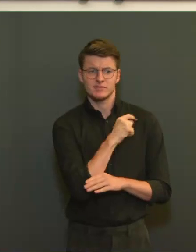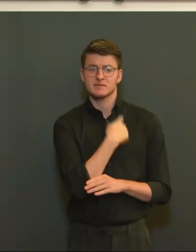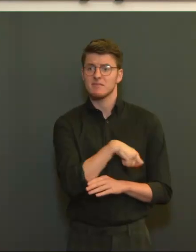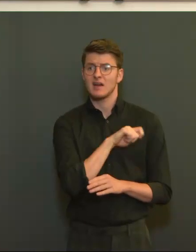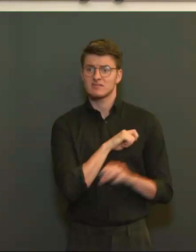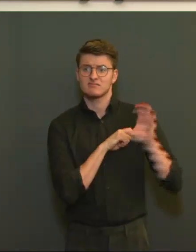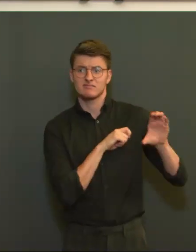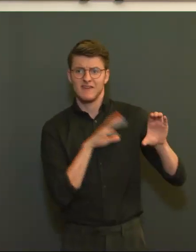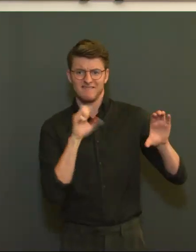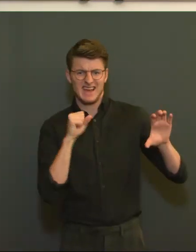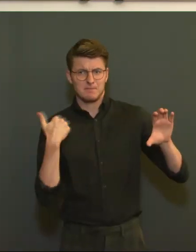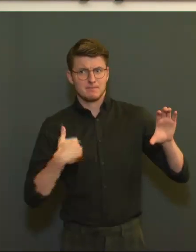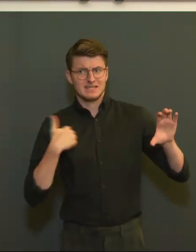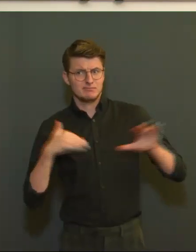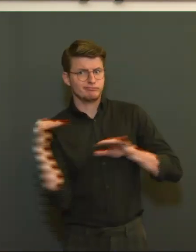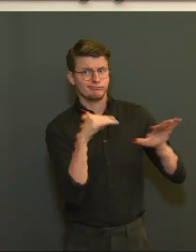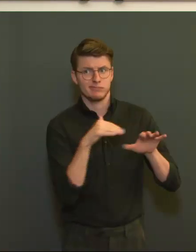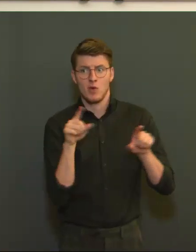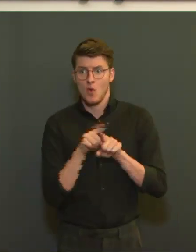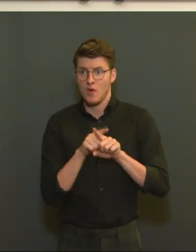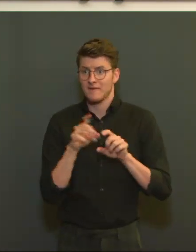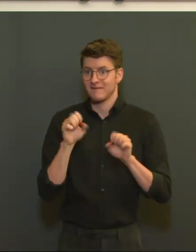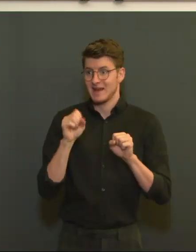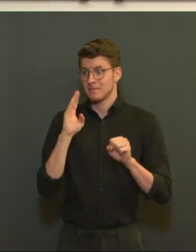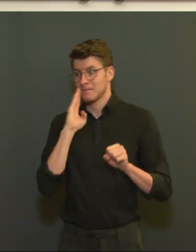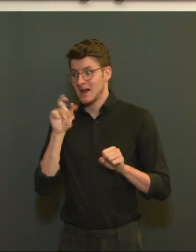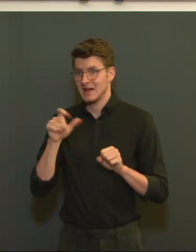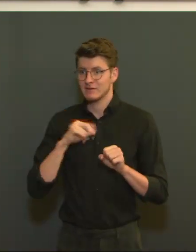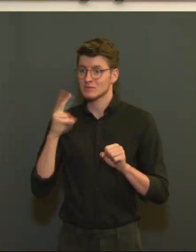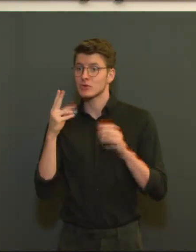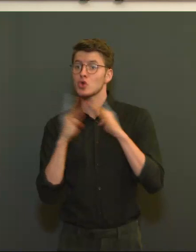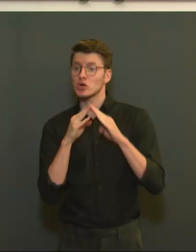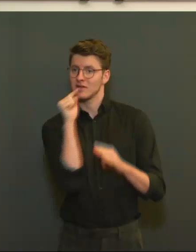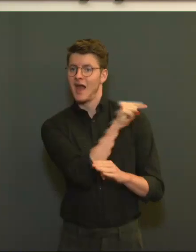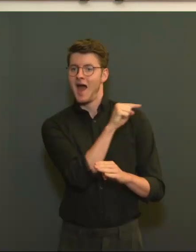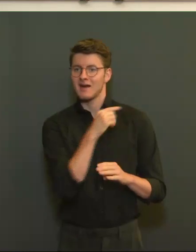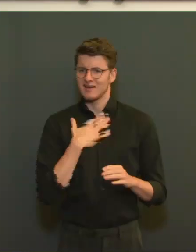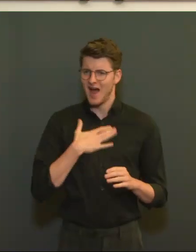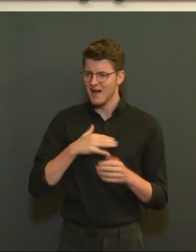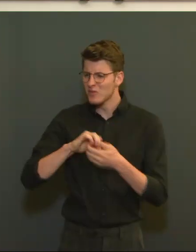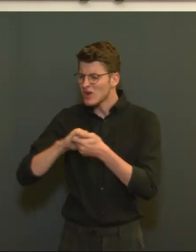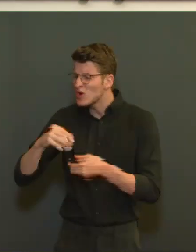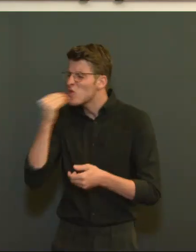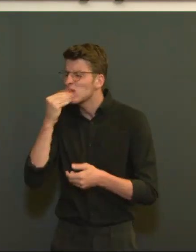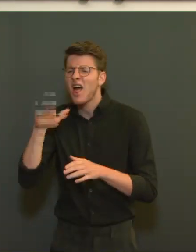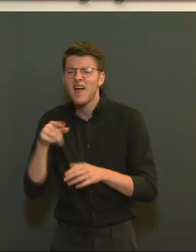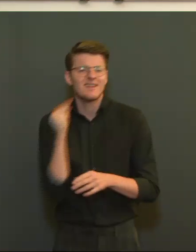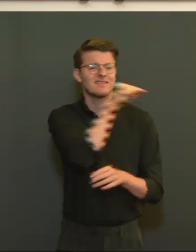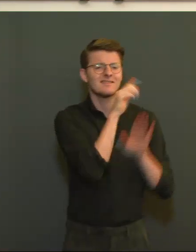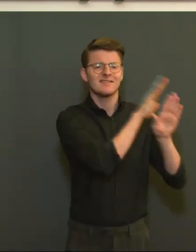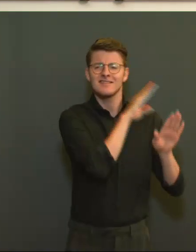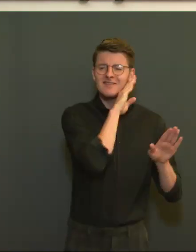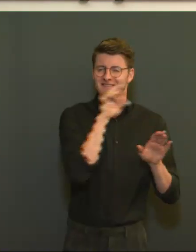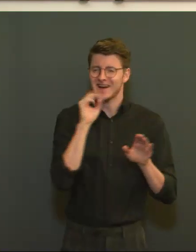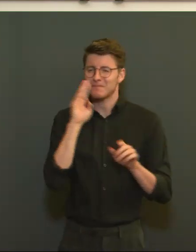vakantieland. Vele Belgen hebben er een buitenverblijf of gaan er graag overwinteren. We begrijpen dan ook dat dit voor veel